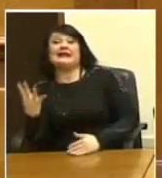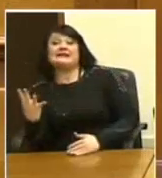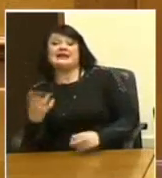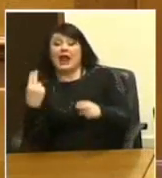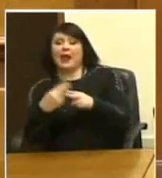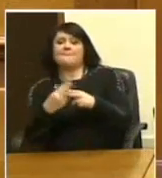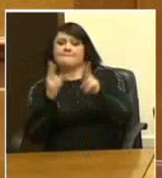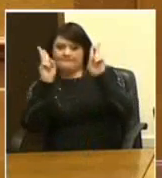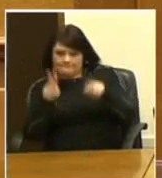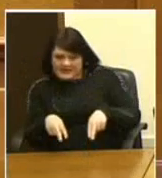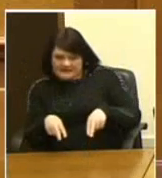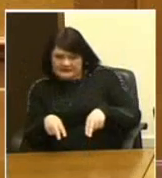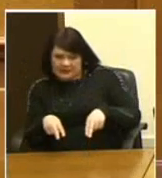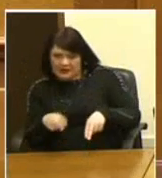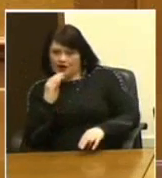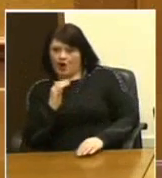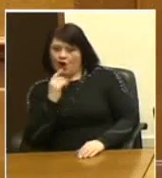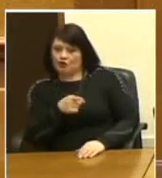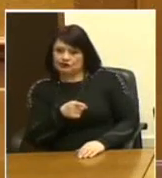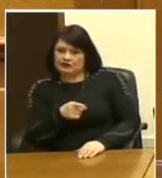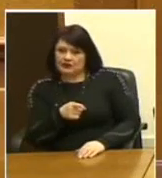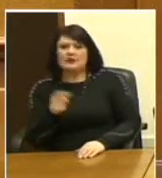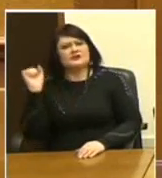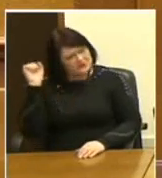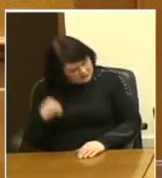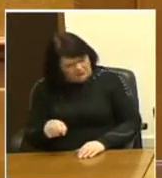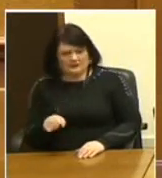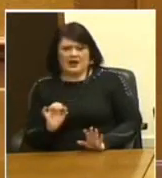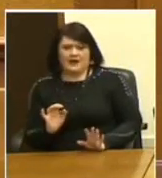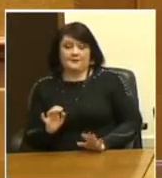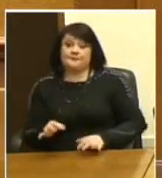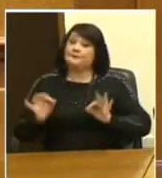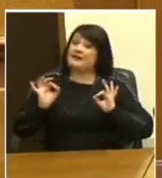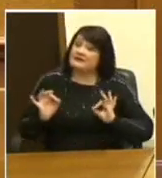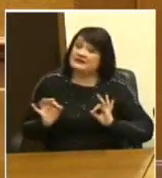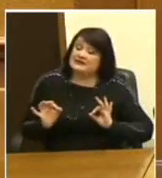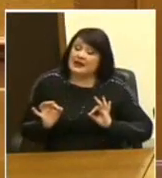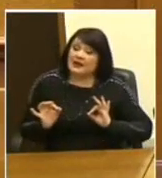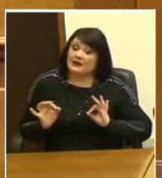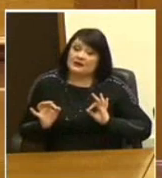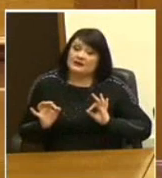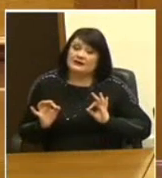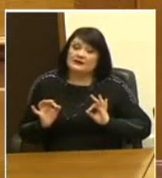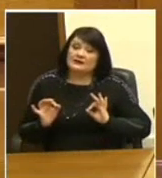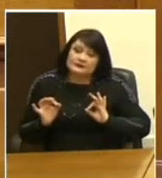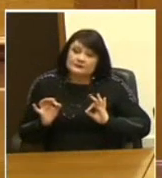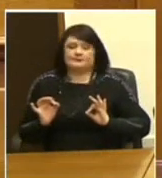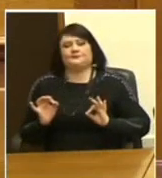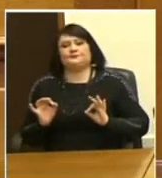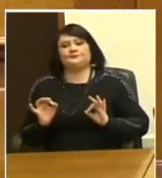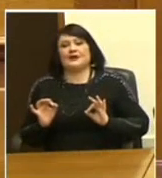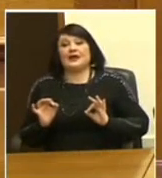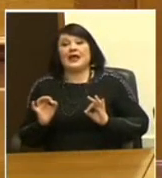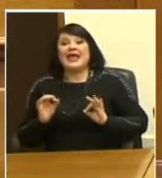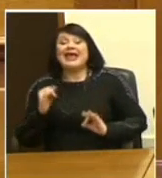επισήμως ως ISO και δεν φέρατε καμία αντίρρηση. Και βεβαίως μιας ιθαγένειας και όχι εθνότητας,